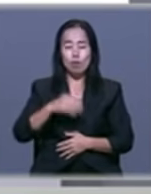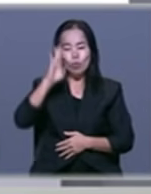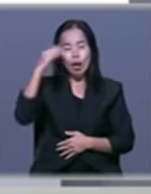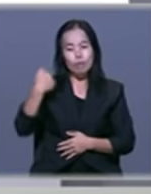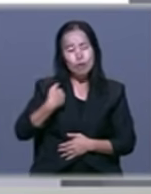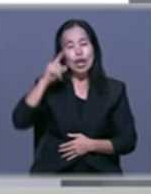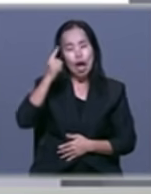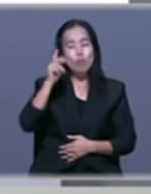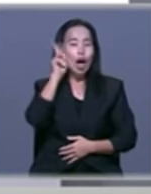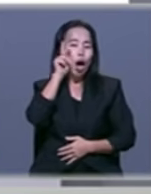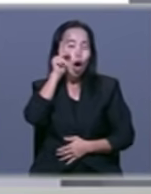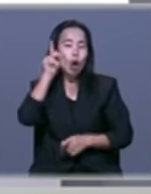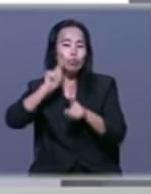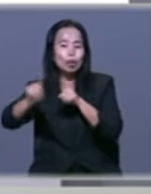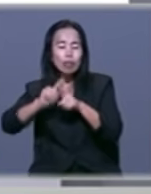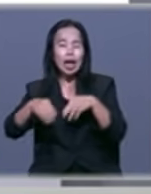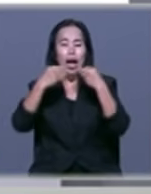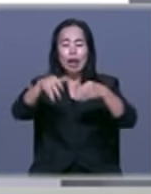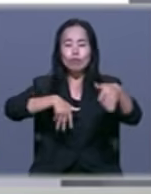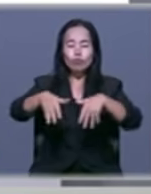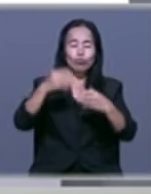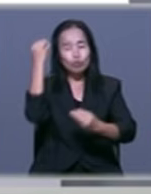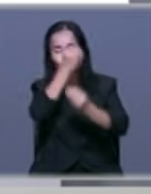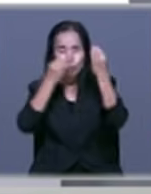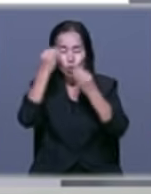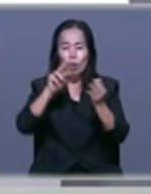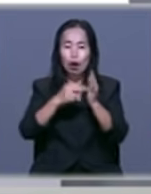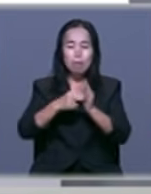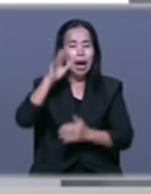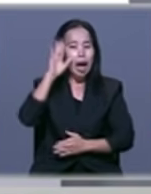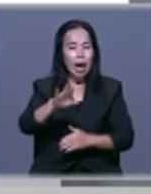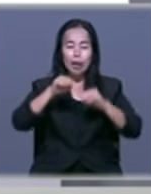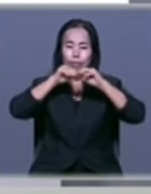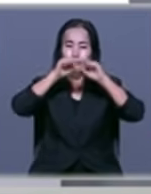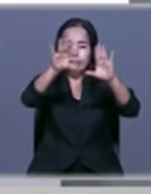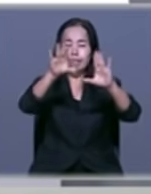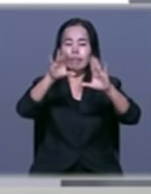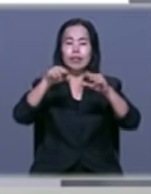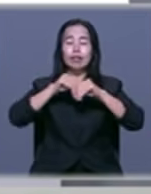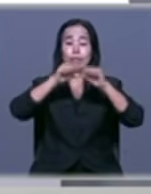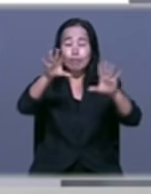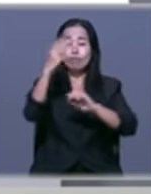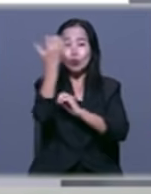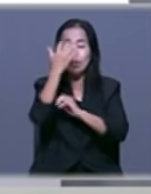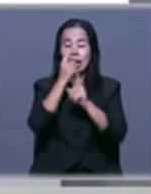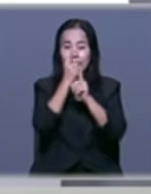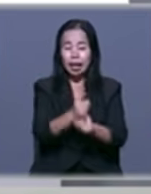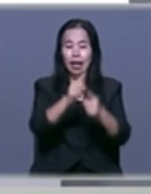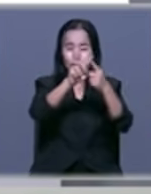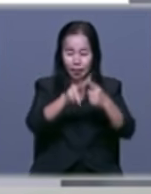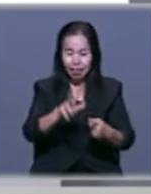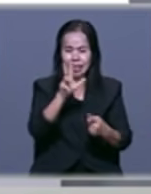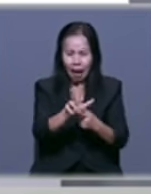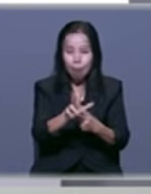อข้อมูลข่าวสารที่อาจก่อให้ประชาชนเกิดความสับสนซึ่งต้องห้ามไม่ให้ออกอากาศทางสื่อสาธารณะตามข้อ3ของประกาศคส